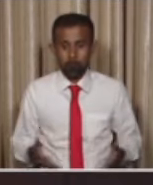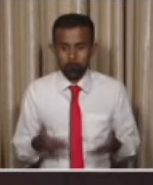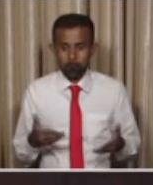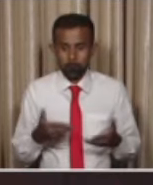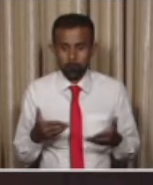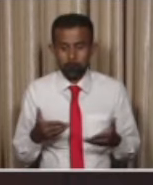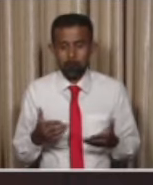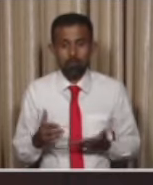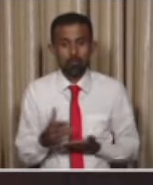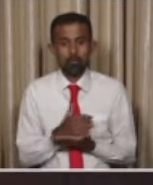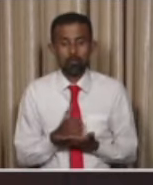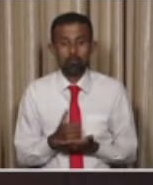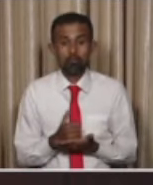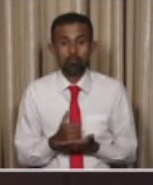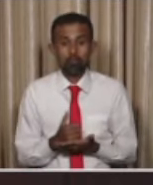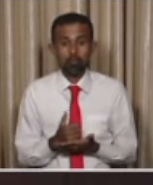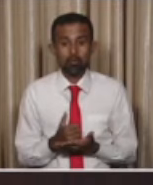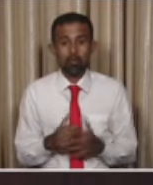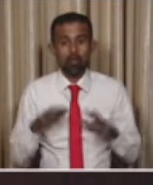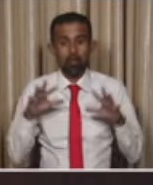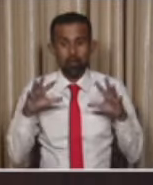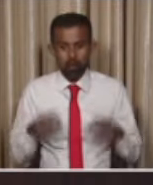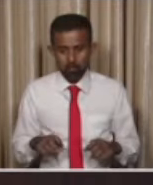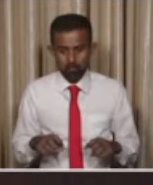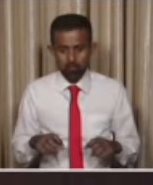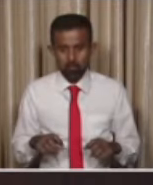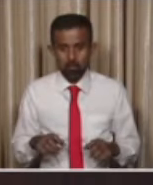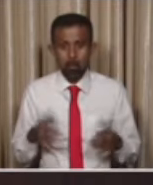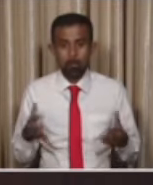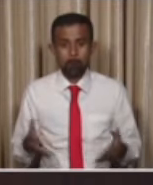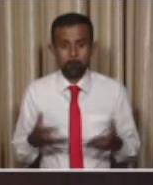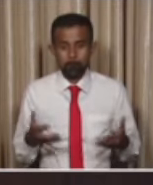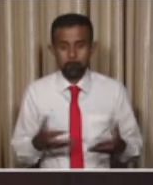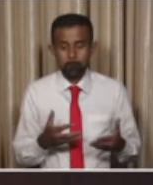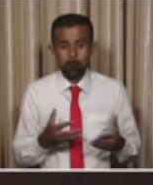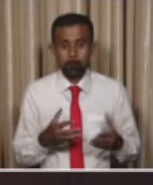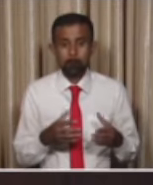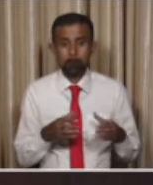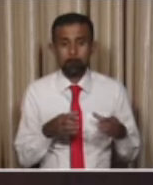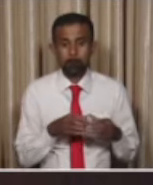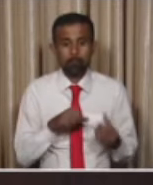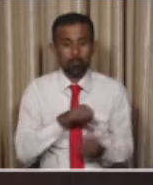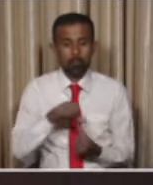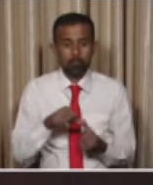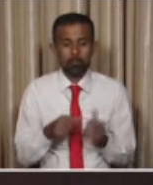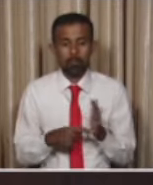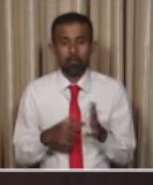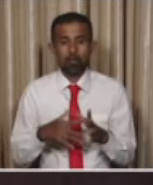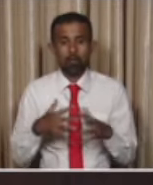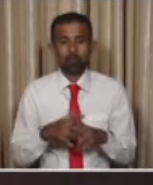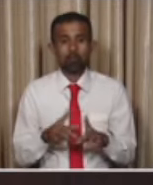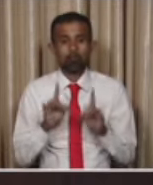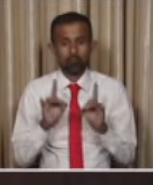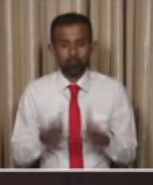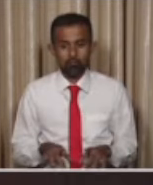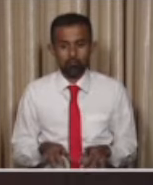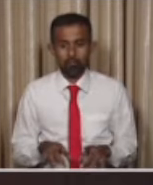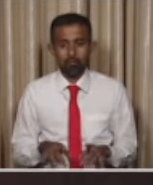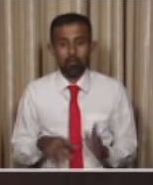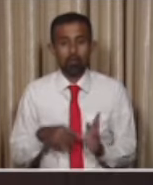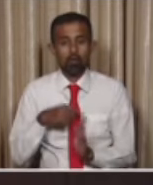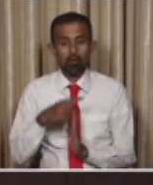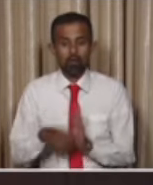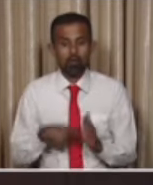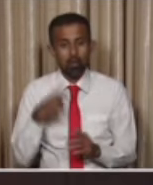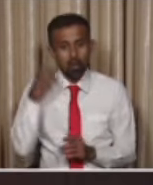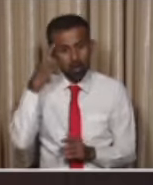මේ රටේ සම්පූර්ණ කණිජවල අයිතිය තියෙන්නේ. ඒ නිසා පතල්හා ගැනීම ආය ආතනෙ තියෙන නීති අනුව ක්‍රියාත්මක කරලා මෙයට ලංකාවේ මේ කළු